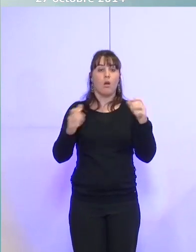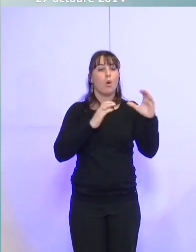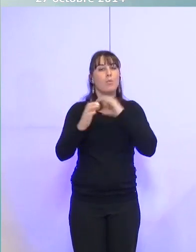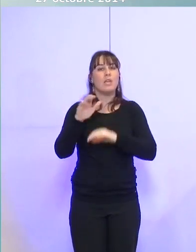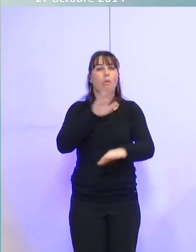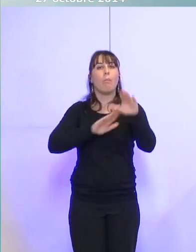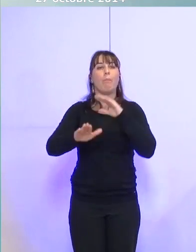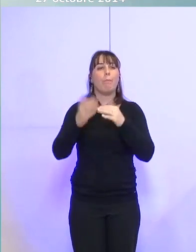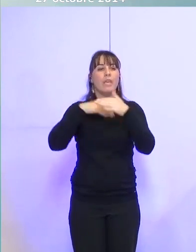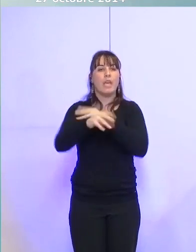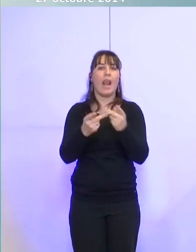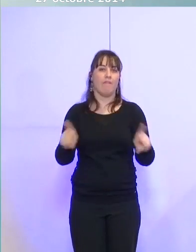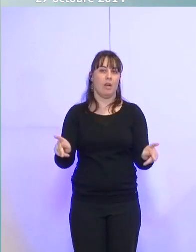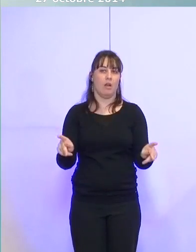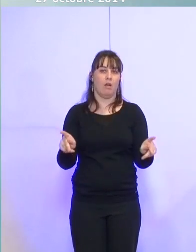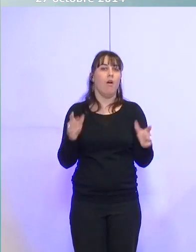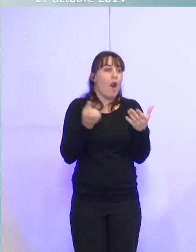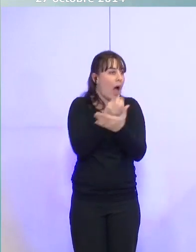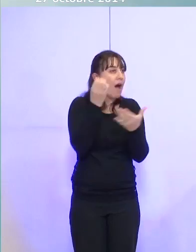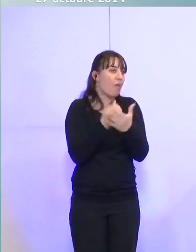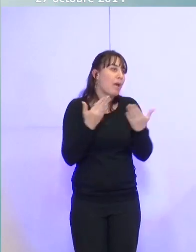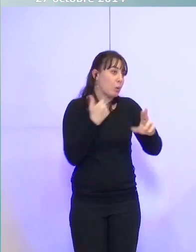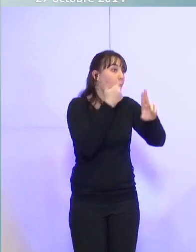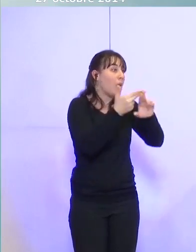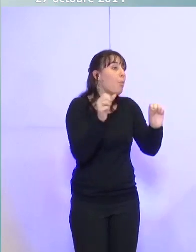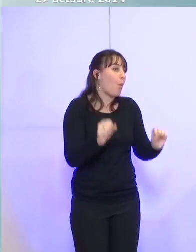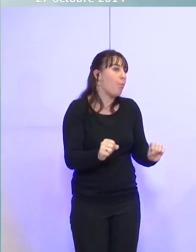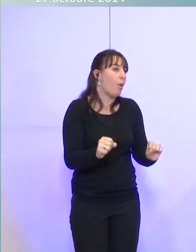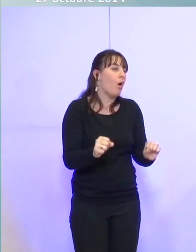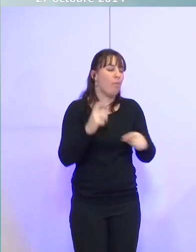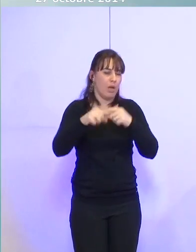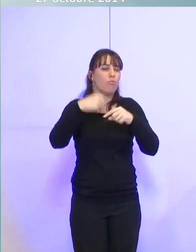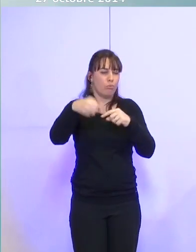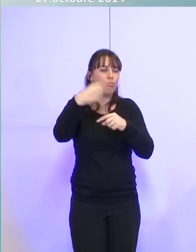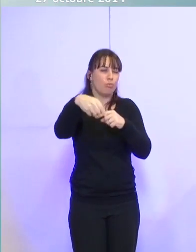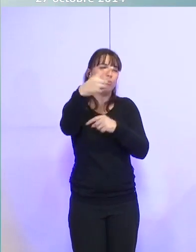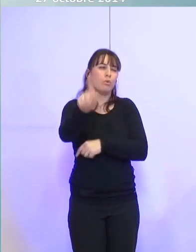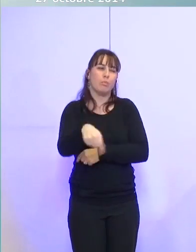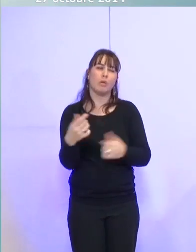ville. Voilà le niveau d'information que je peux donner ce soir, mais effectivement, nous y reviendrons par la suite.